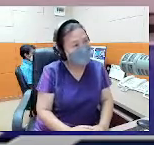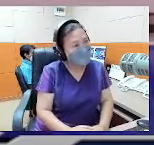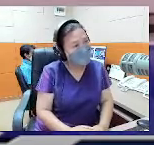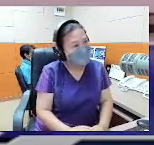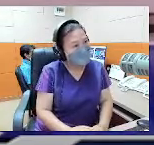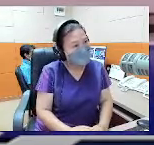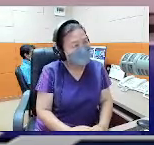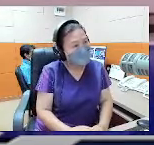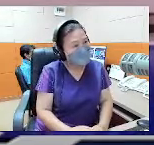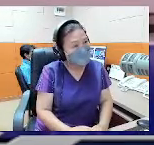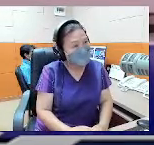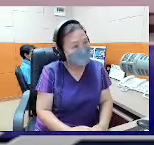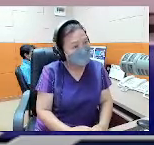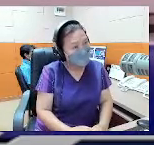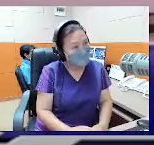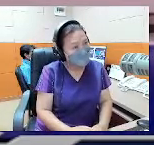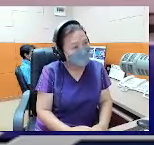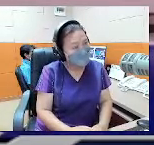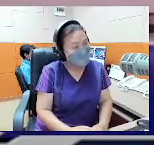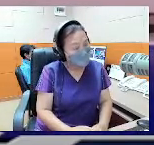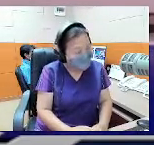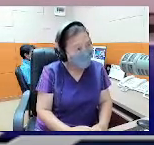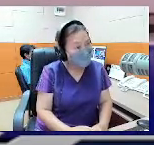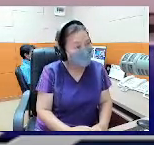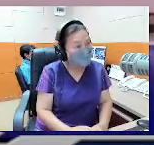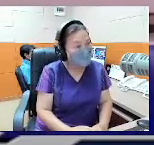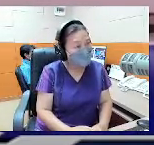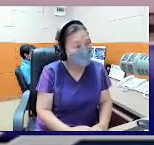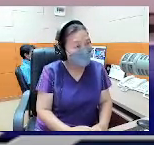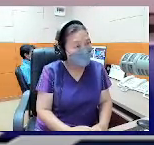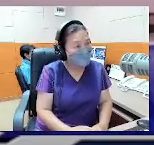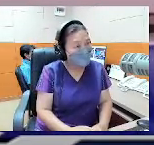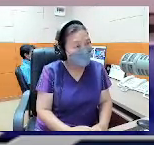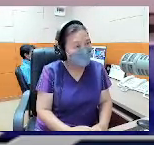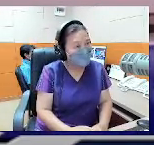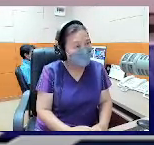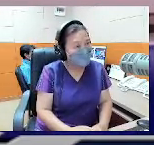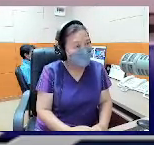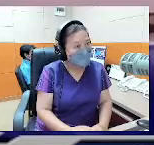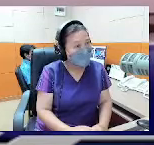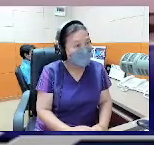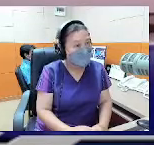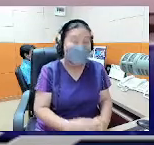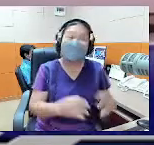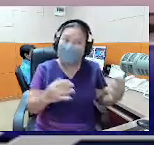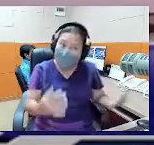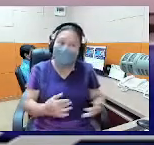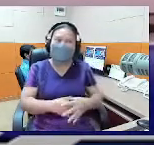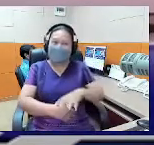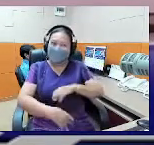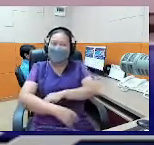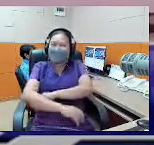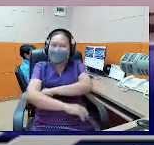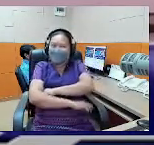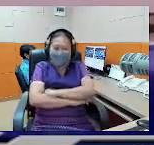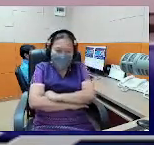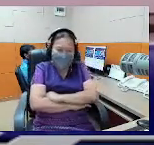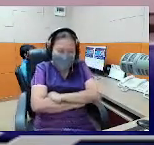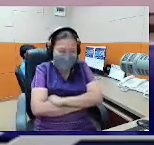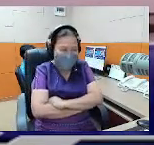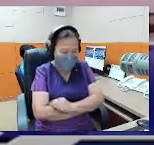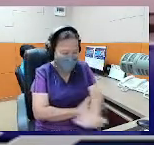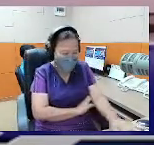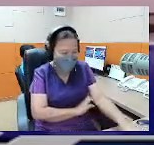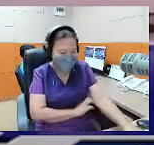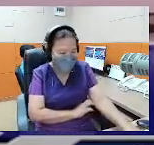ากจะบอกเลยหลายคนบอกว่าถ้าเป็นเกี่ยวกับธุรกิจอาหารฮาลาลนะคะหลายคนบอกว่าต้องเป็นน้องๆสามมุสลิมหรือเปล่าที่มีโอกาสเรียนต้องมีคำถามนี้